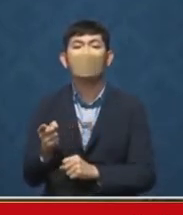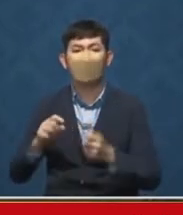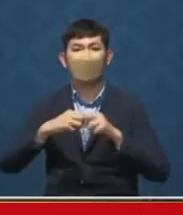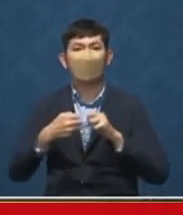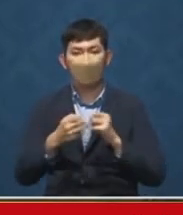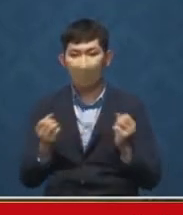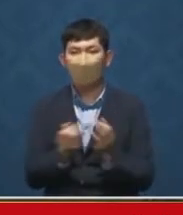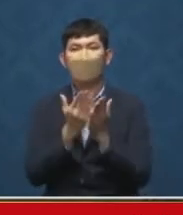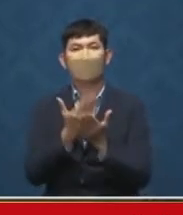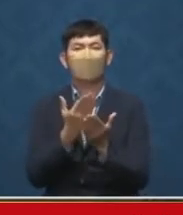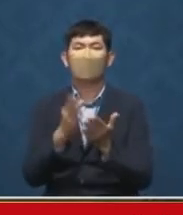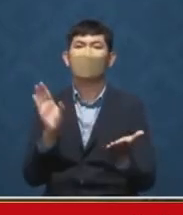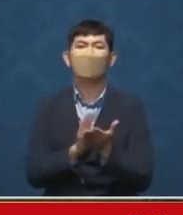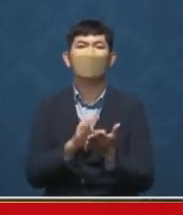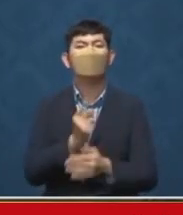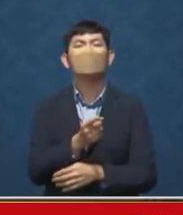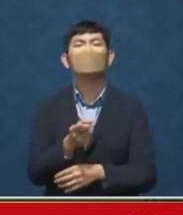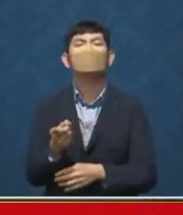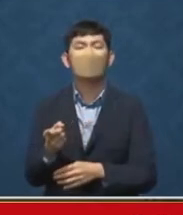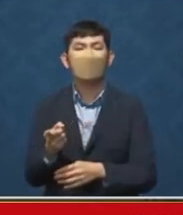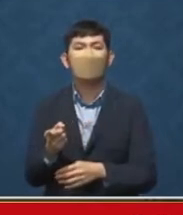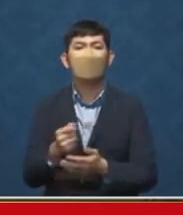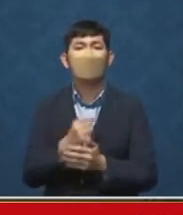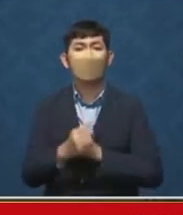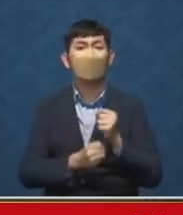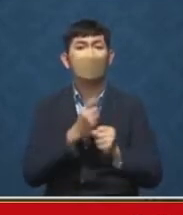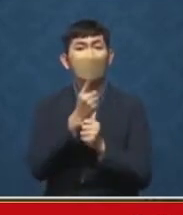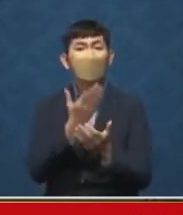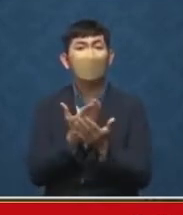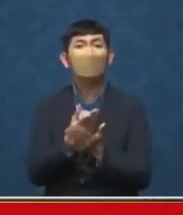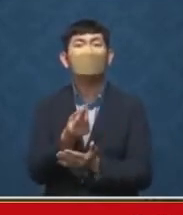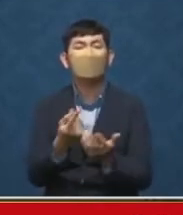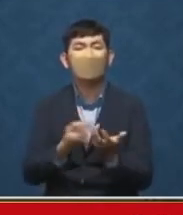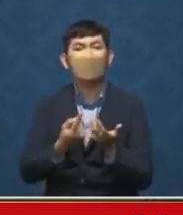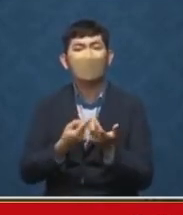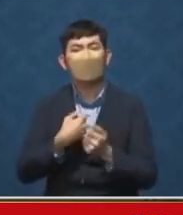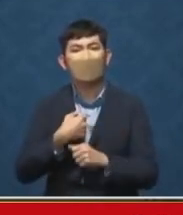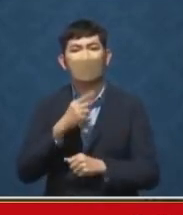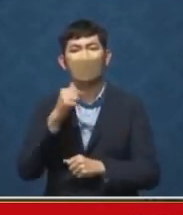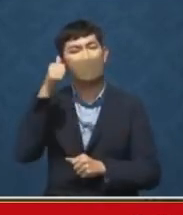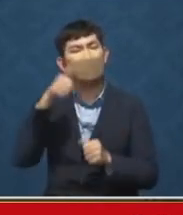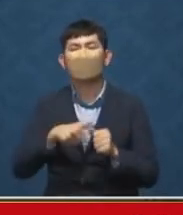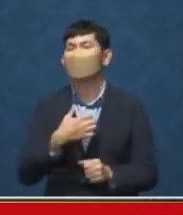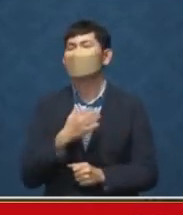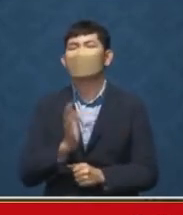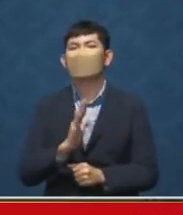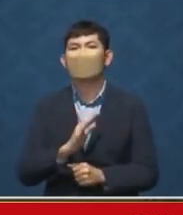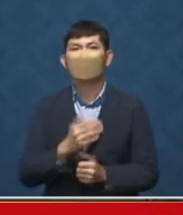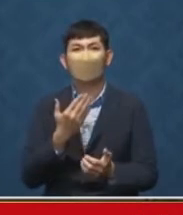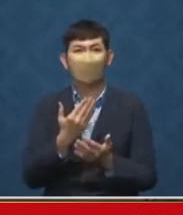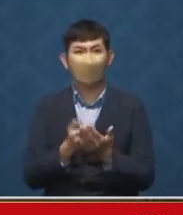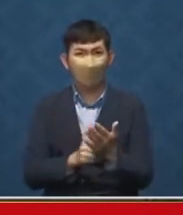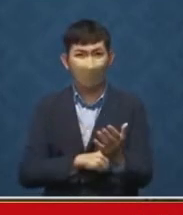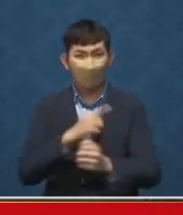ดินไปอย่างเดิมเสียหายงบประมาณไม่รู้เท่าไหร่ก็ไปแบบเก่าปีนึงไม่รู้เท่าไหร่ถ้าคิดเป็นตัวเลขผมขี้เกียจจำมันม